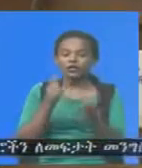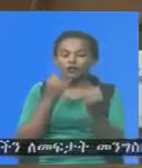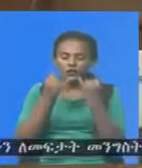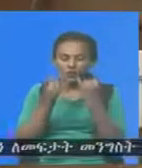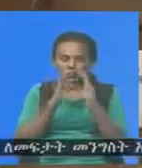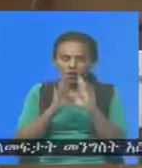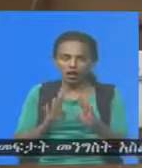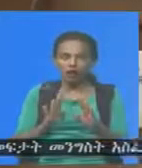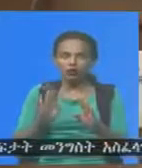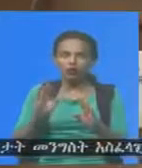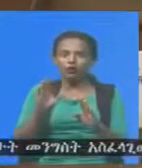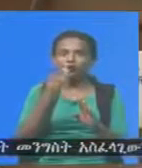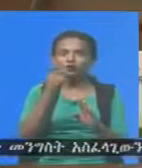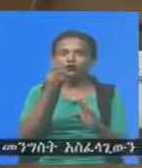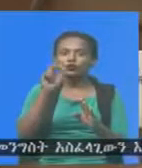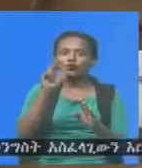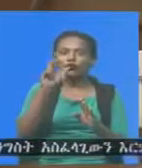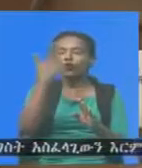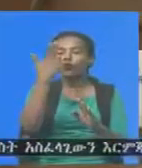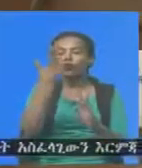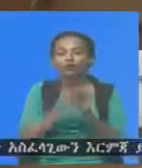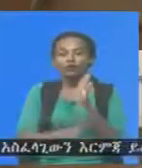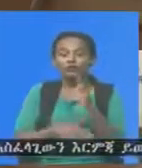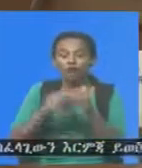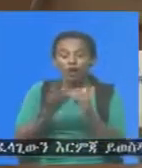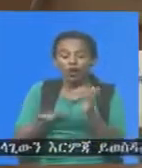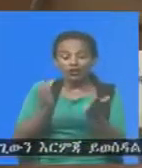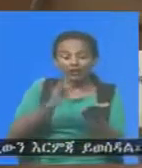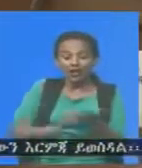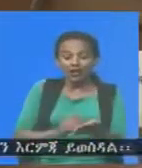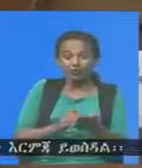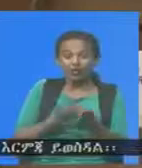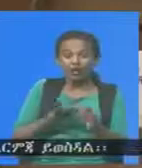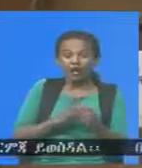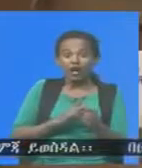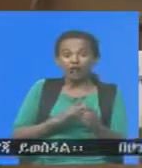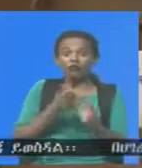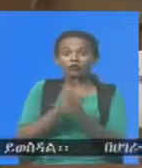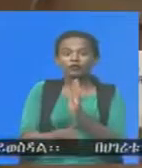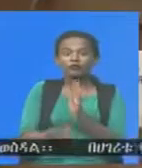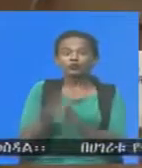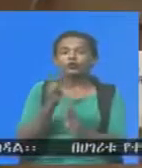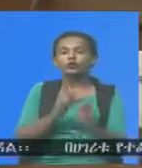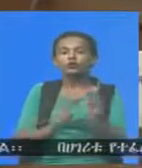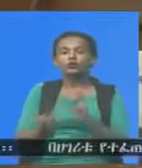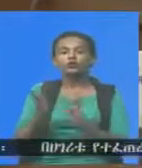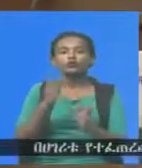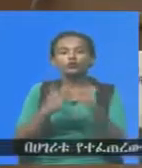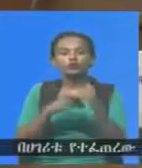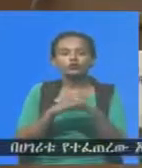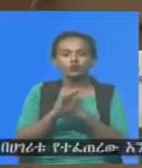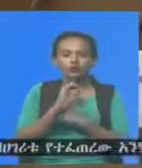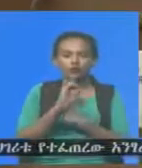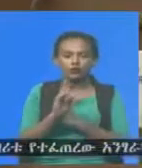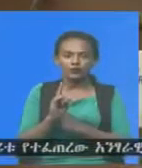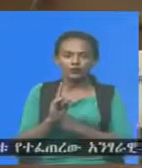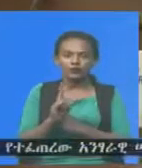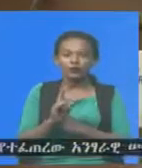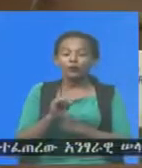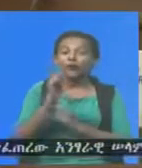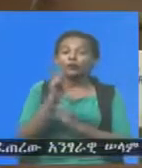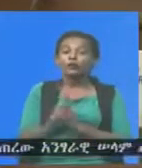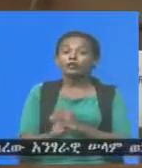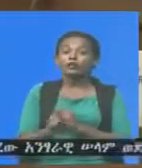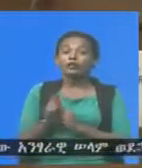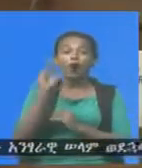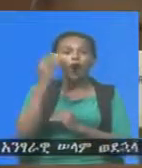ወይም ጎንዶሮ ከተፈጸመ በኋላ ዳግም መፈናቀል በመከሰቱ ህብረተሰቡ ችግር ውስጥ ነው። በደቡብ ክልል